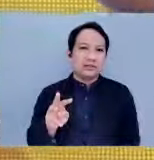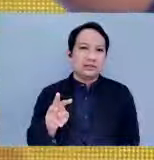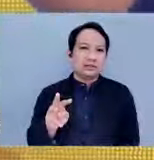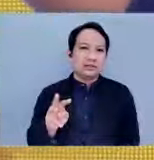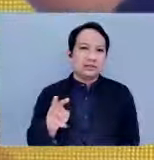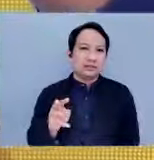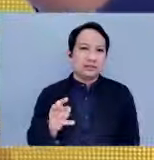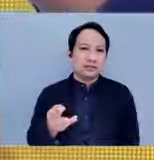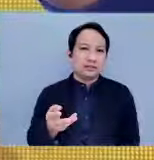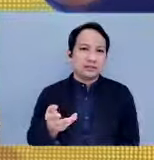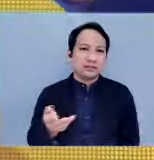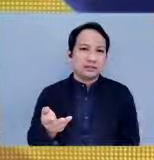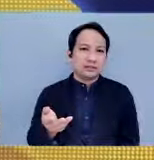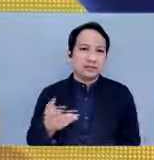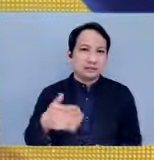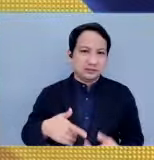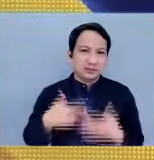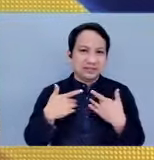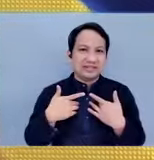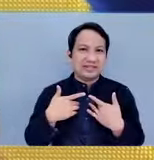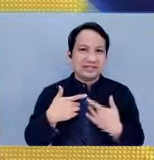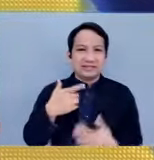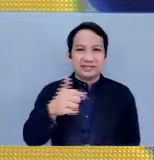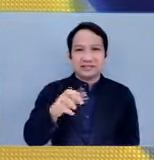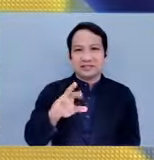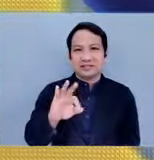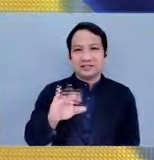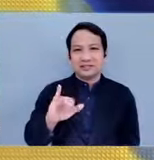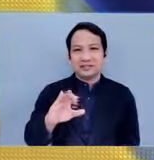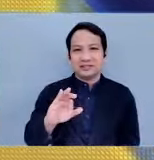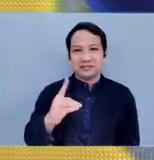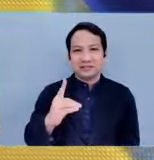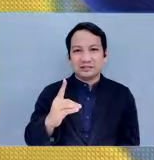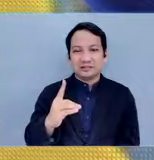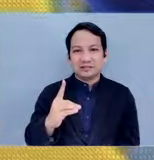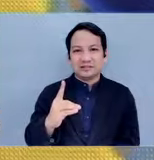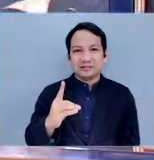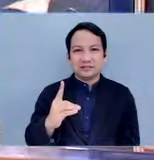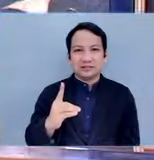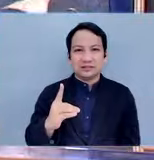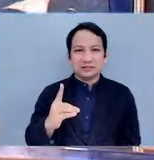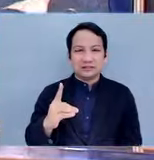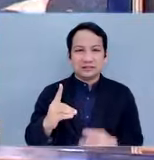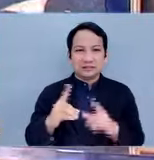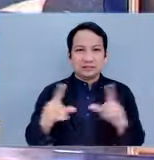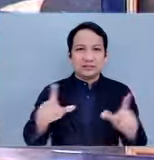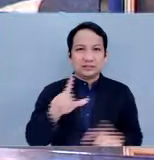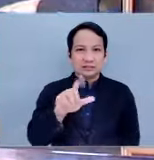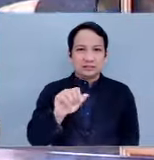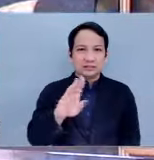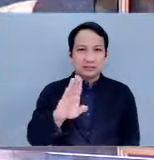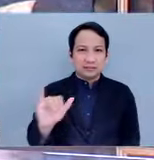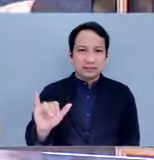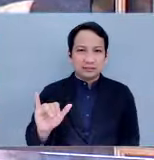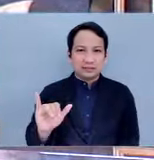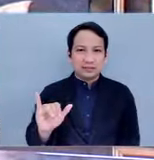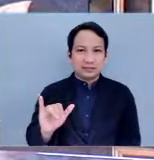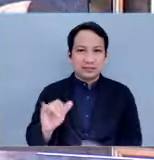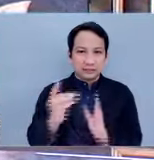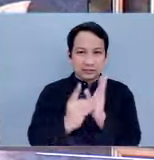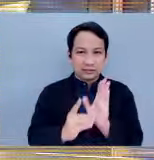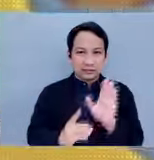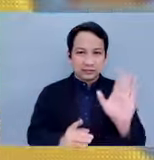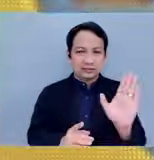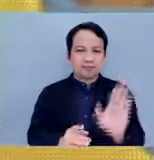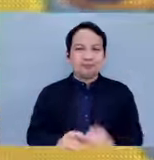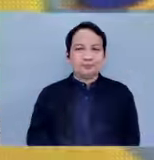nakaka-touch. Parang buhay na buhay talaga ang ating Garfield. Yeah. I think dapat nasa lobby rin siya. Dapat talaga. Dapat didisplay natin ito, no?